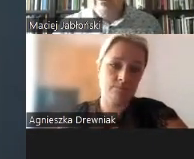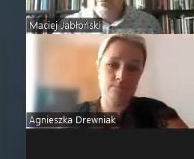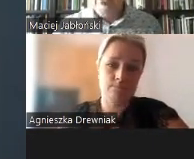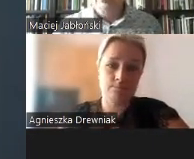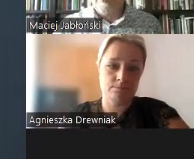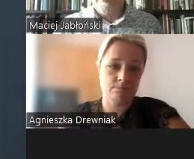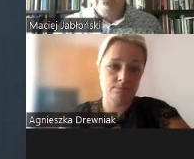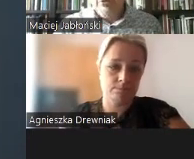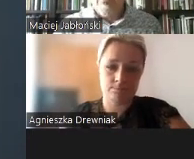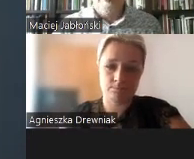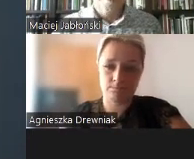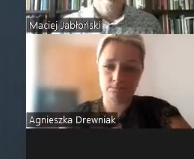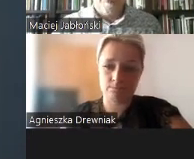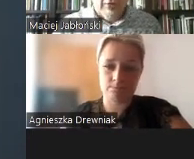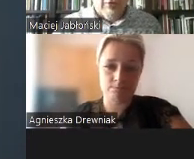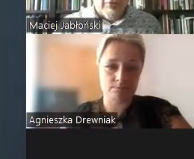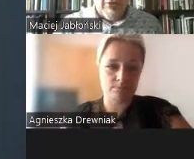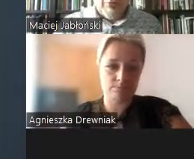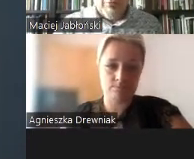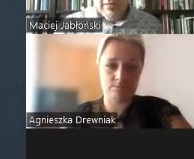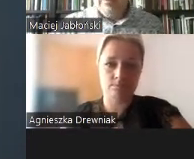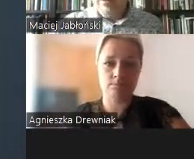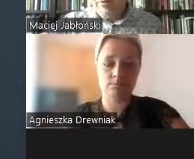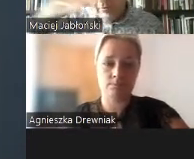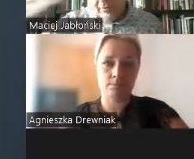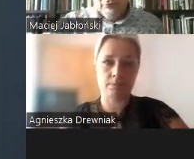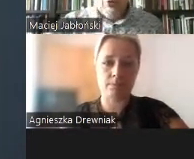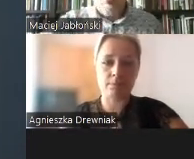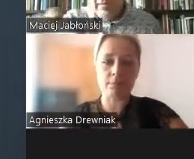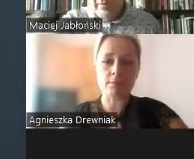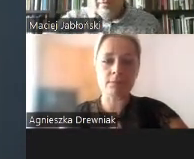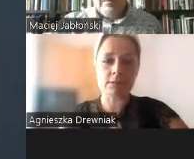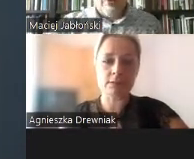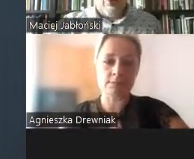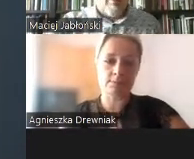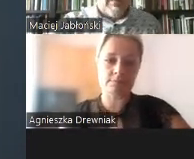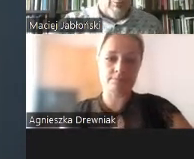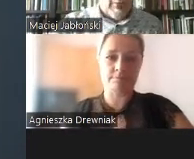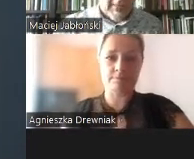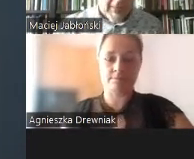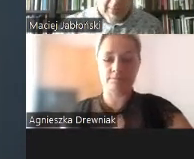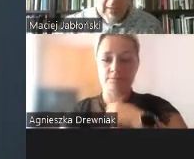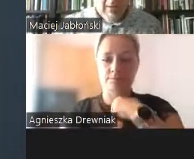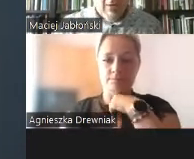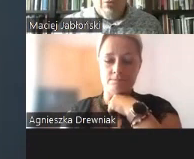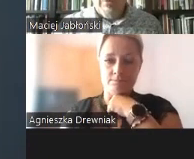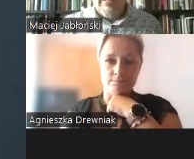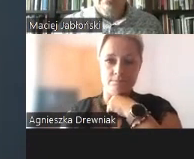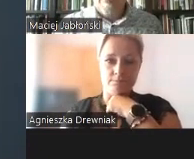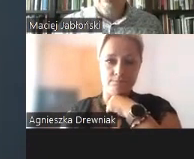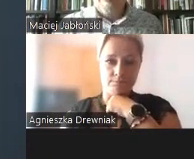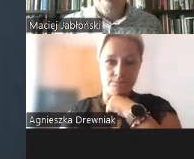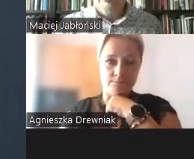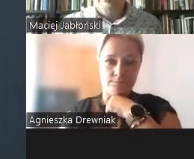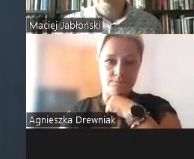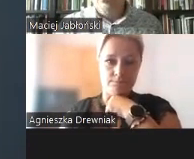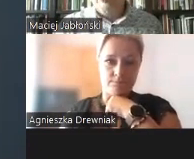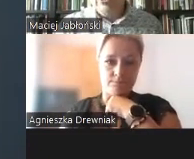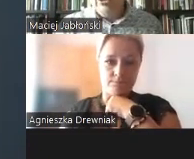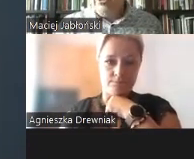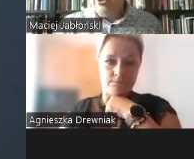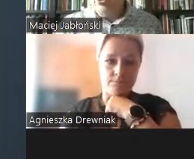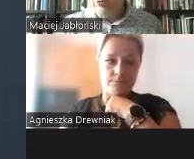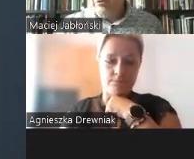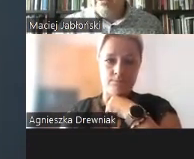Czy potrafimy, czy potrafiliśmy i czy zarządzaliśmy. Jakby dokumenty, tak jak zresztą Państwu pokazałem, one były